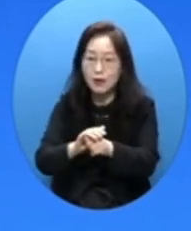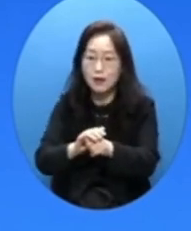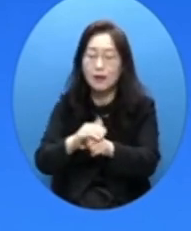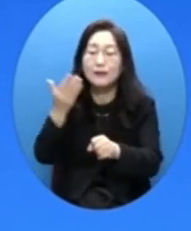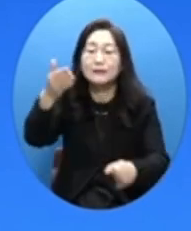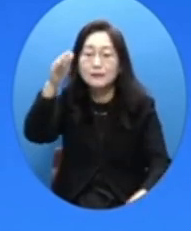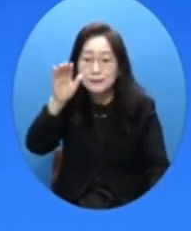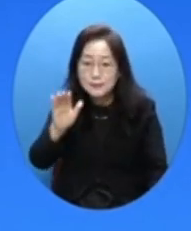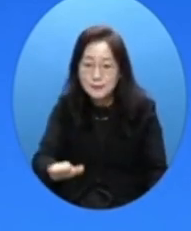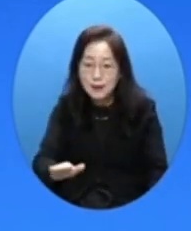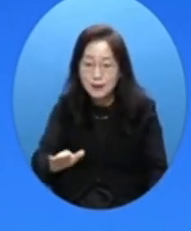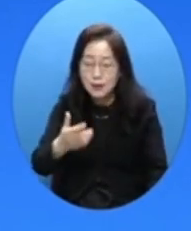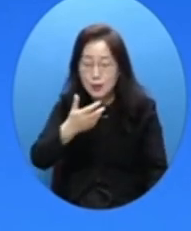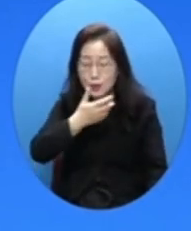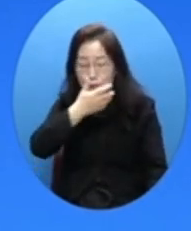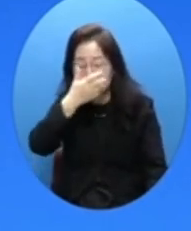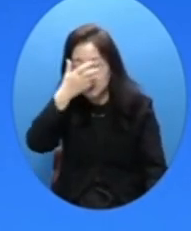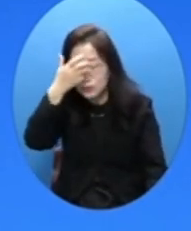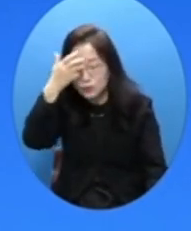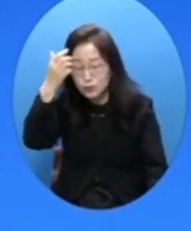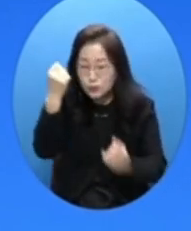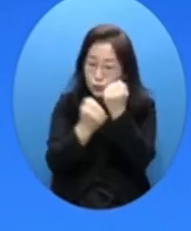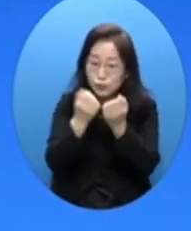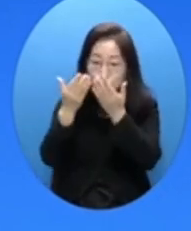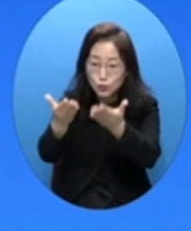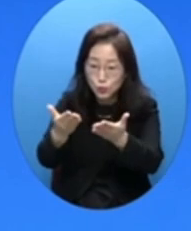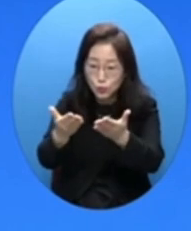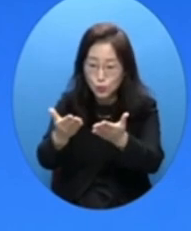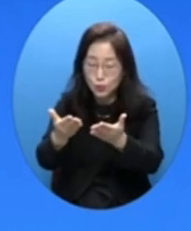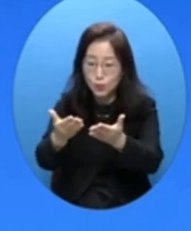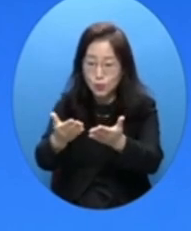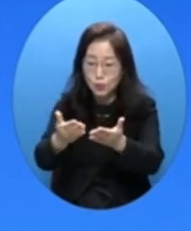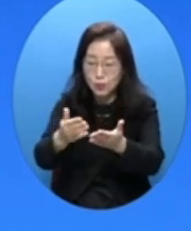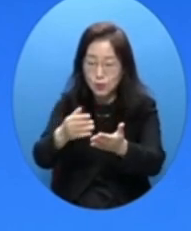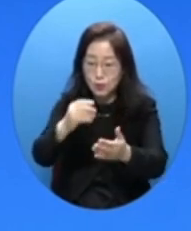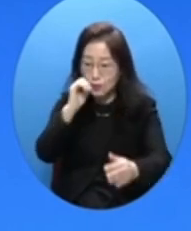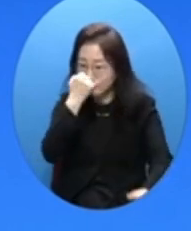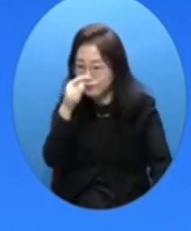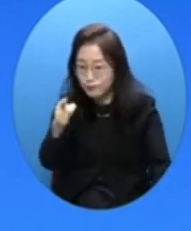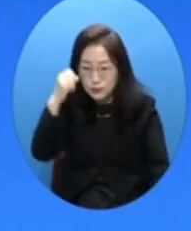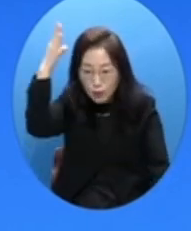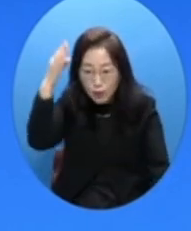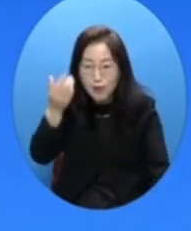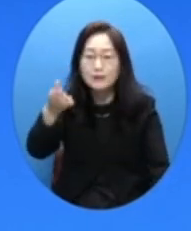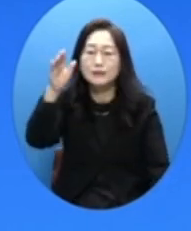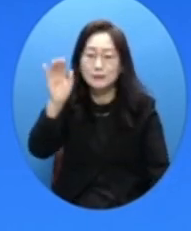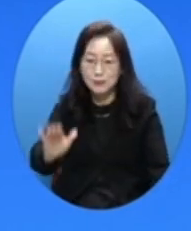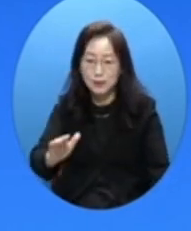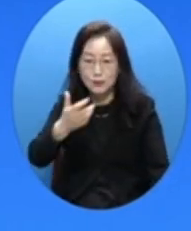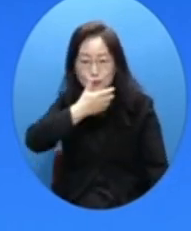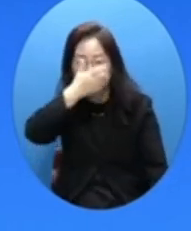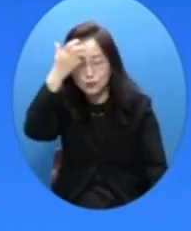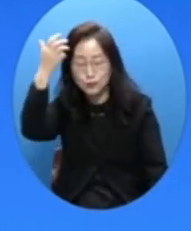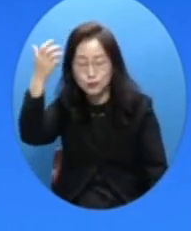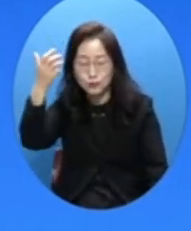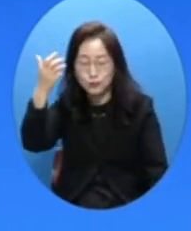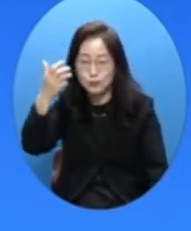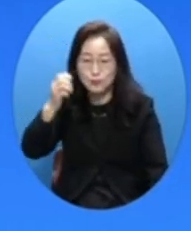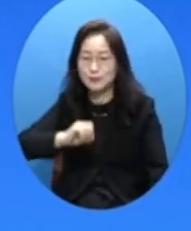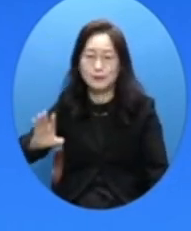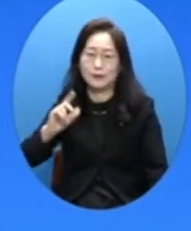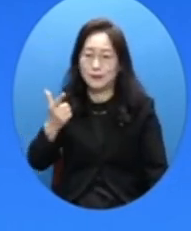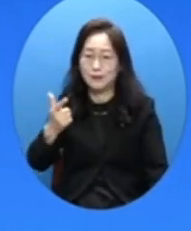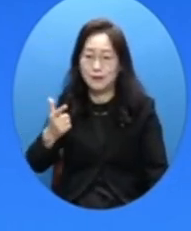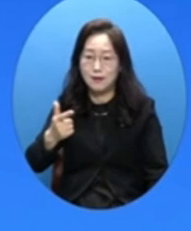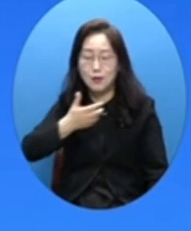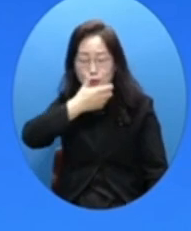그의 꿈을 해몽하고 나서도 그걸 잊어버린 상태가 되어서도 그는 꿈을 잃지 않았습니다 꿈이